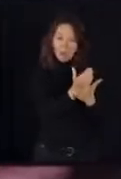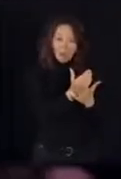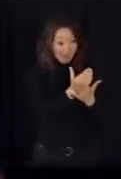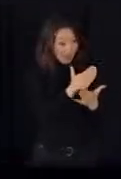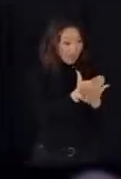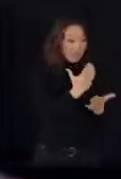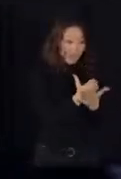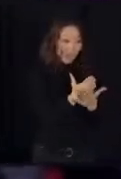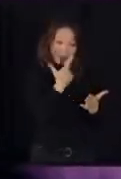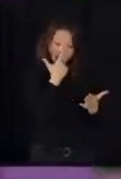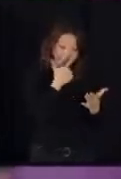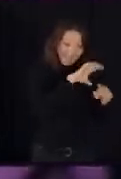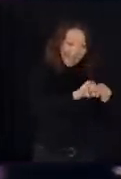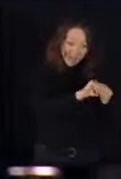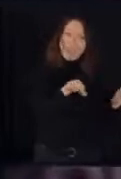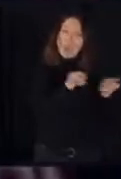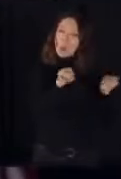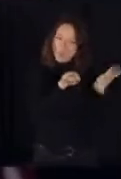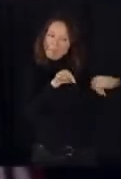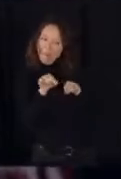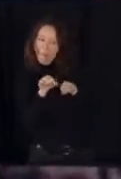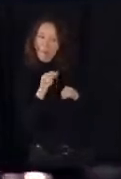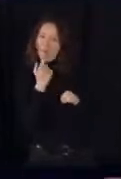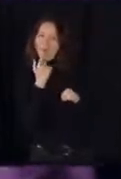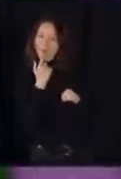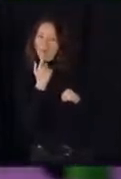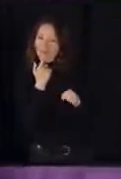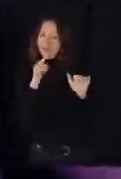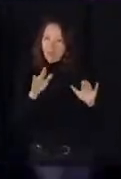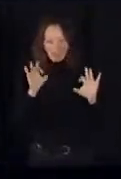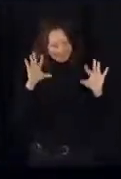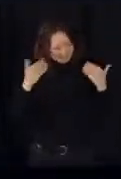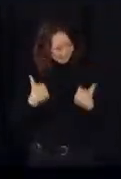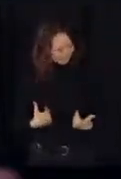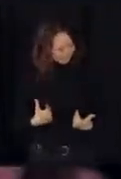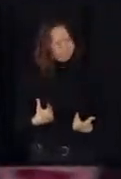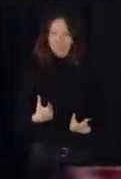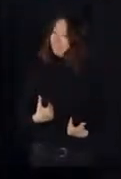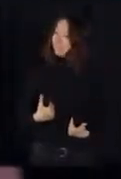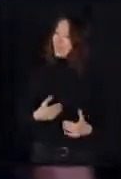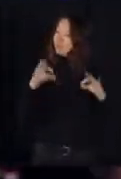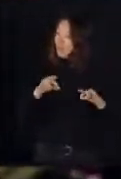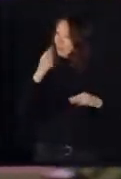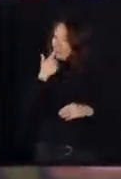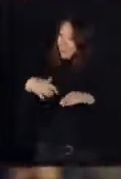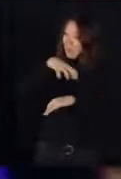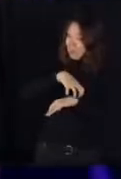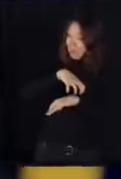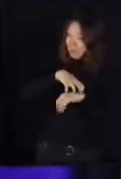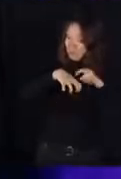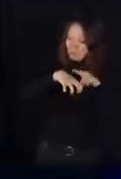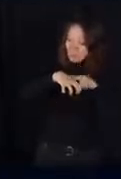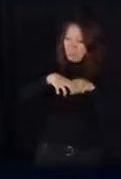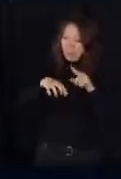prenez votre part. Et je dois avouer que je me suis un peu reconnue. On fait le Zénith avec un